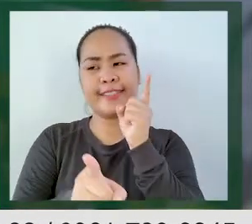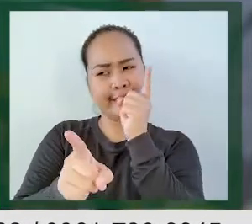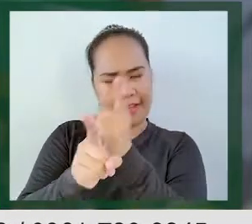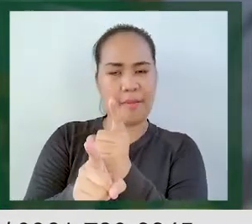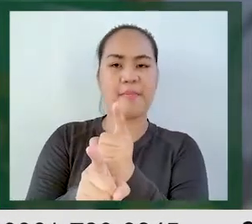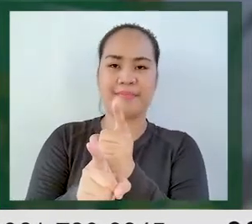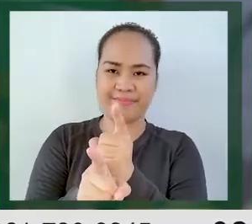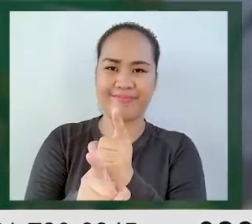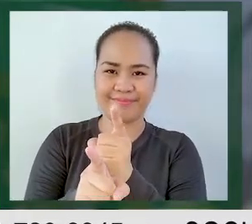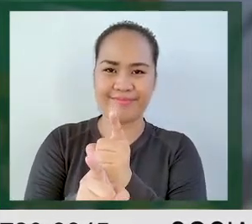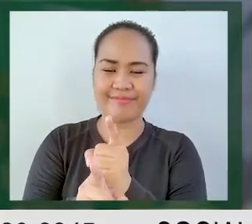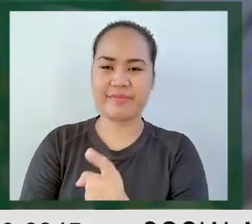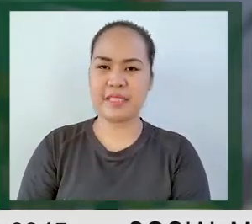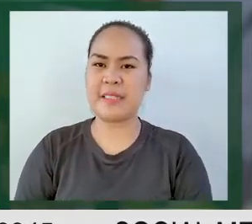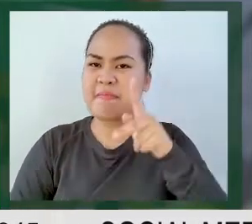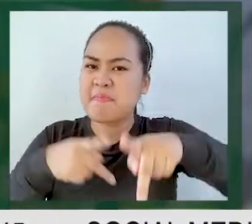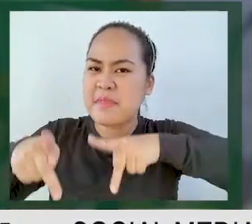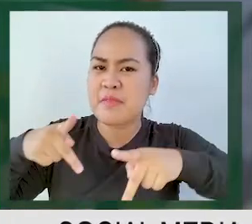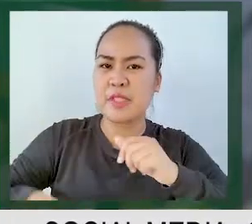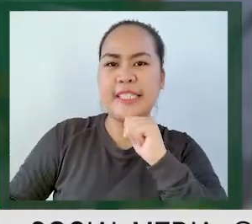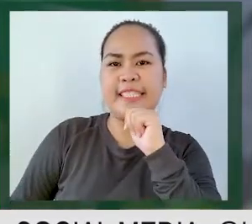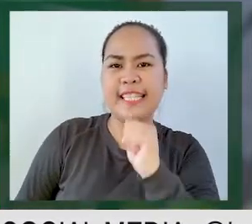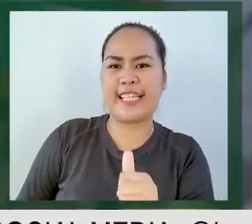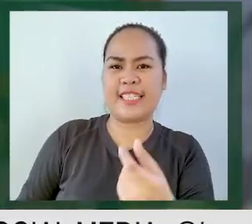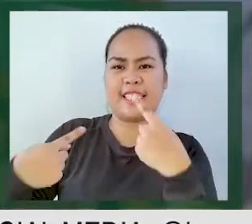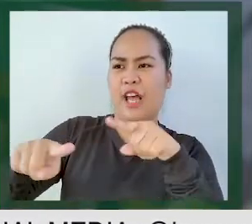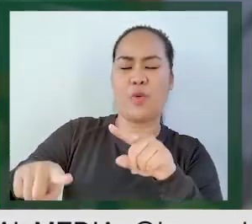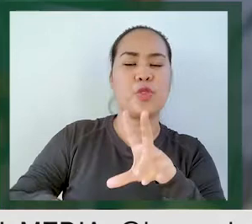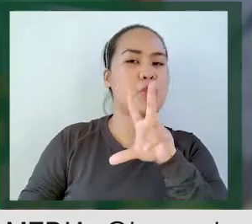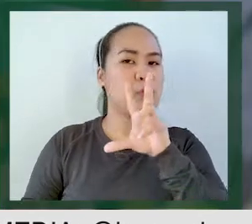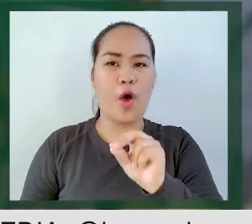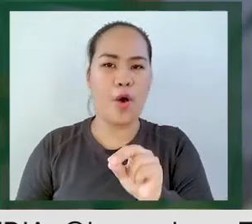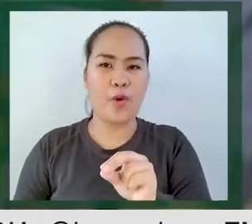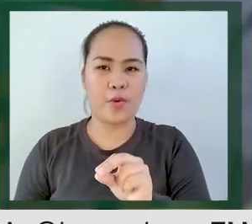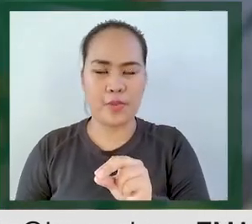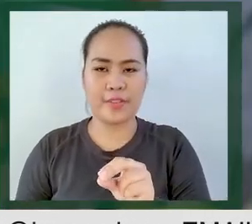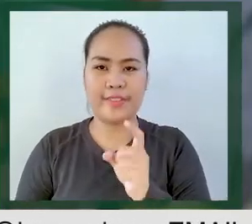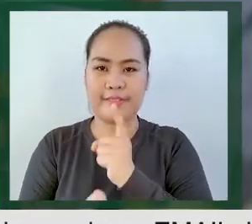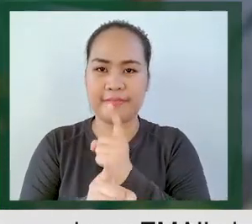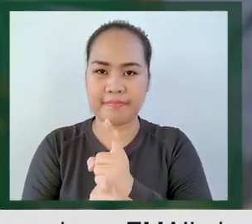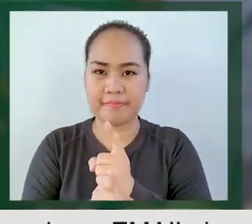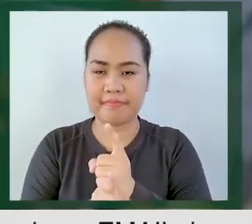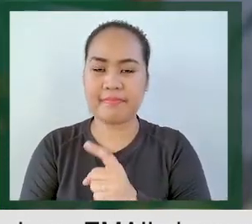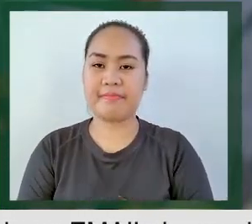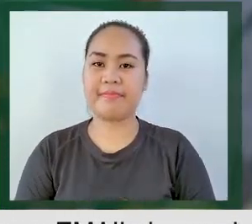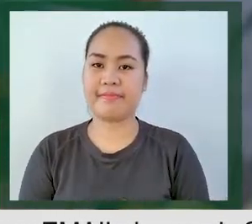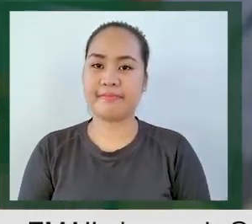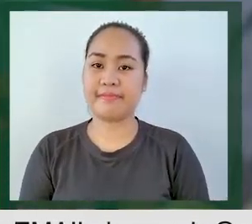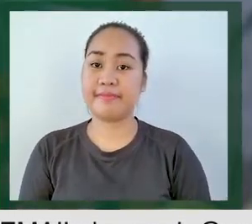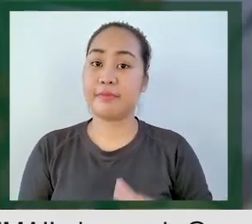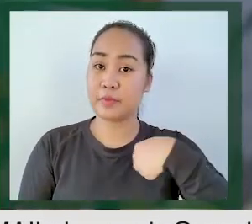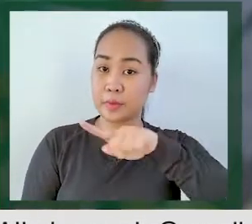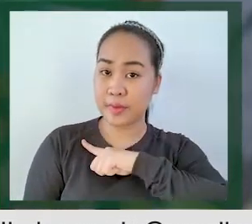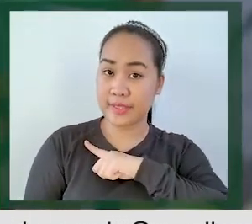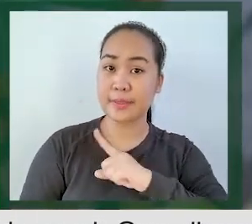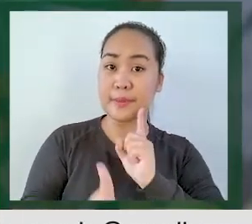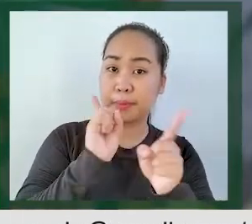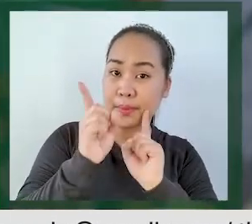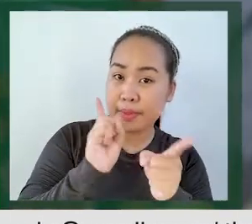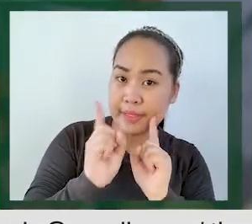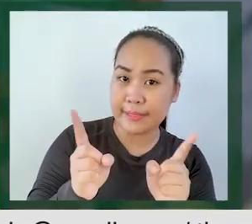to discourage na rin people from going out. Sabi nga namin sa mga convenience stores eh, nothing against you sa paghahanap